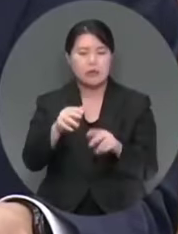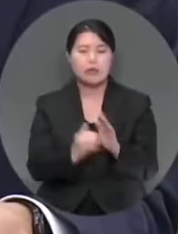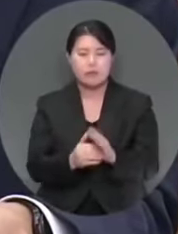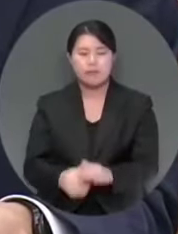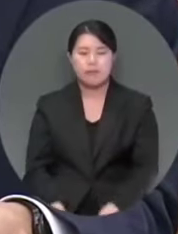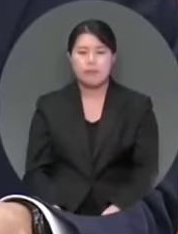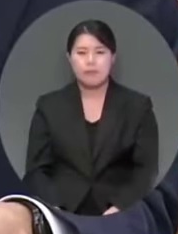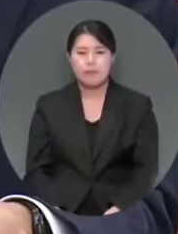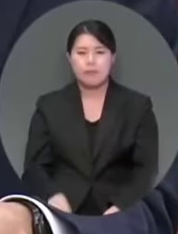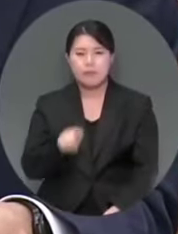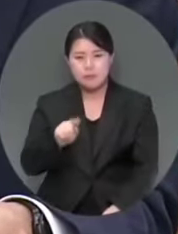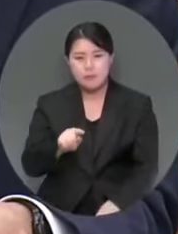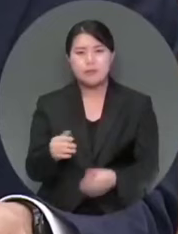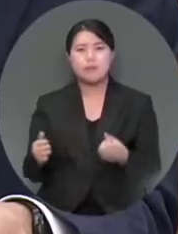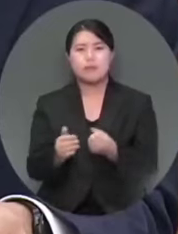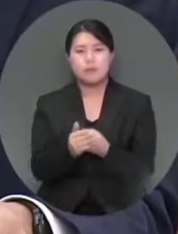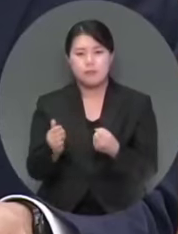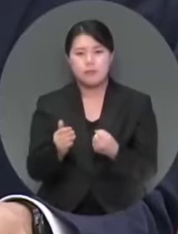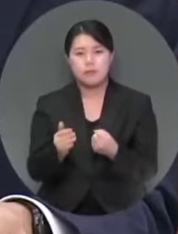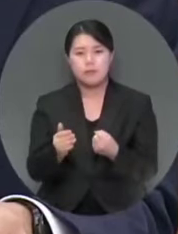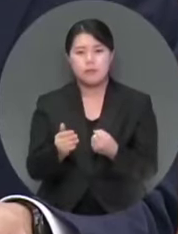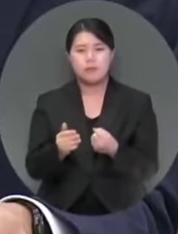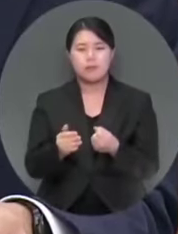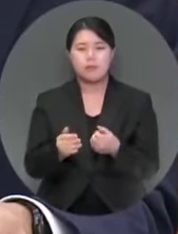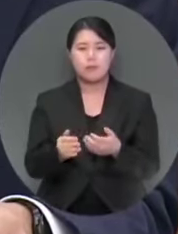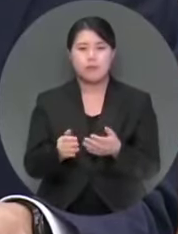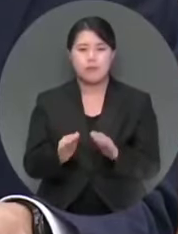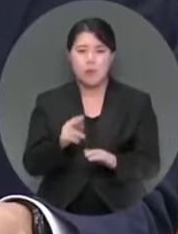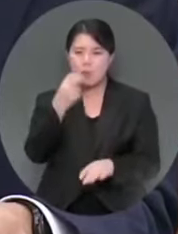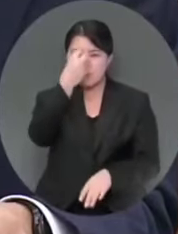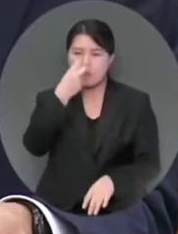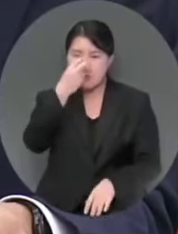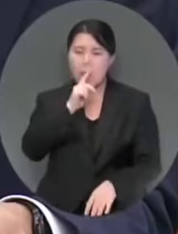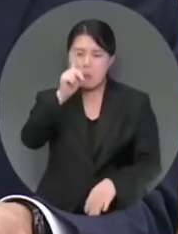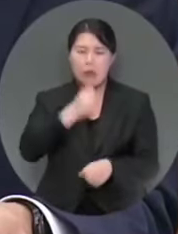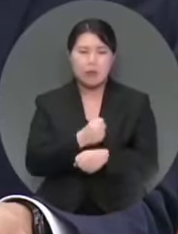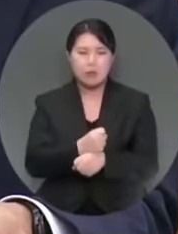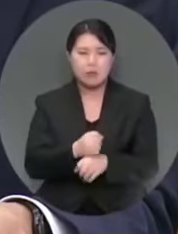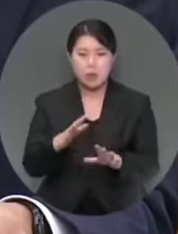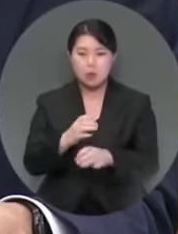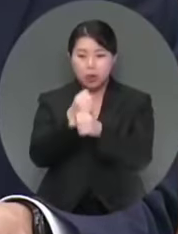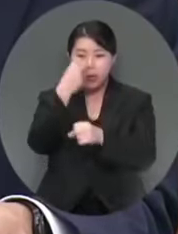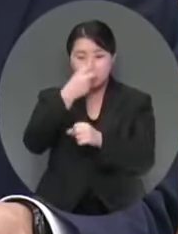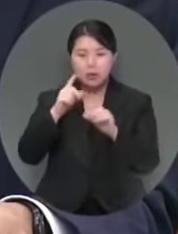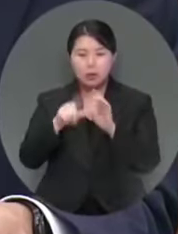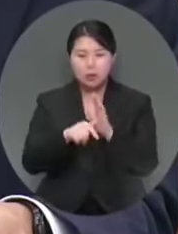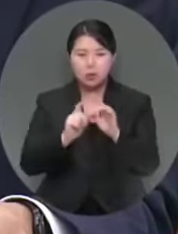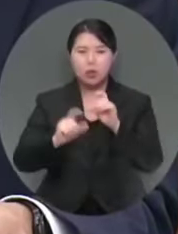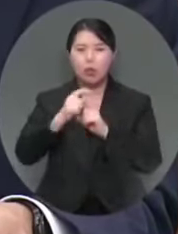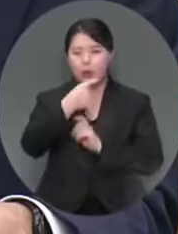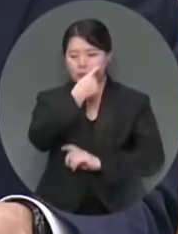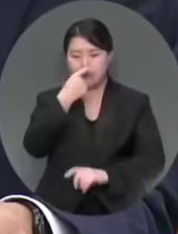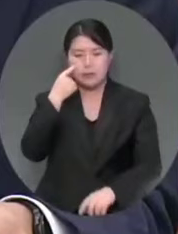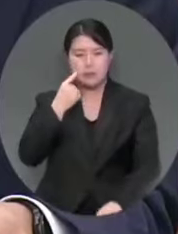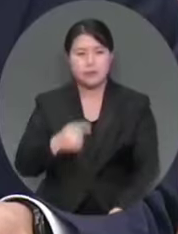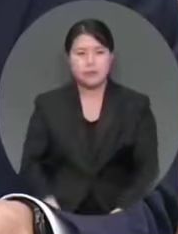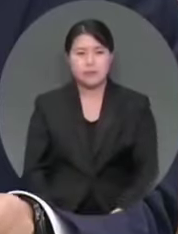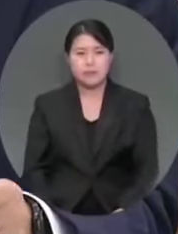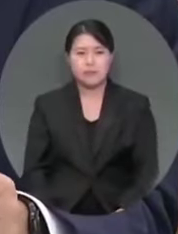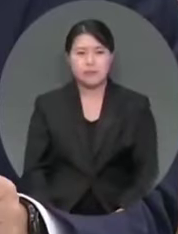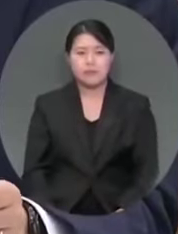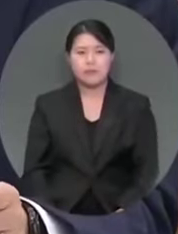그런 부분들 때문에 사실 뭐 수사 요청도 돼 있고 그렇습니다. 종합감사에서 이 부분 좀 추가로 더 확인을 하겠습니다.